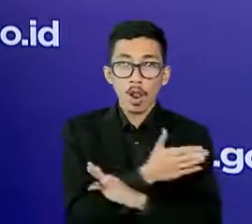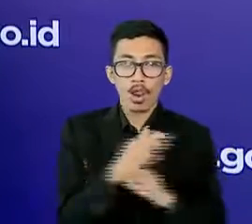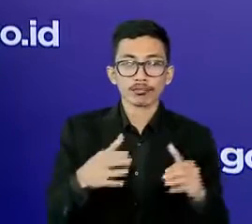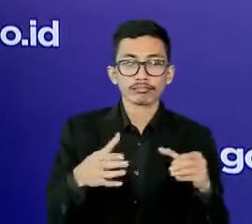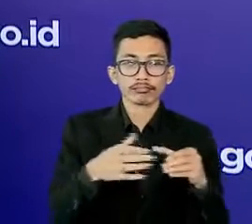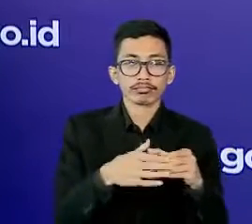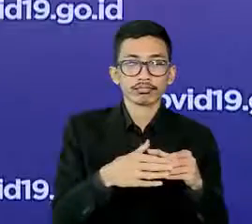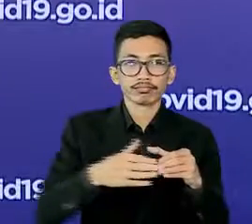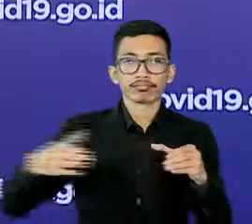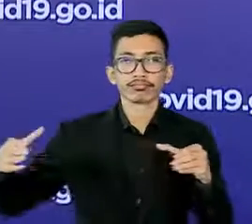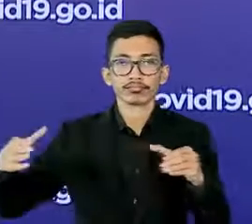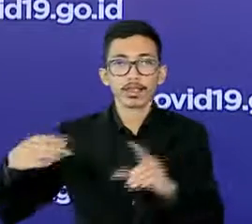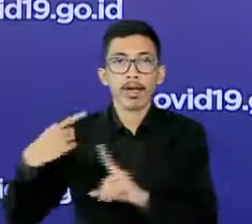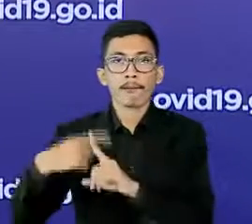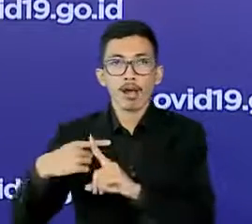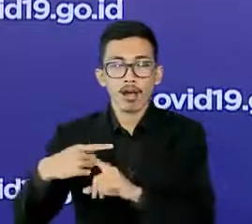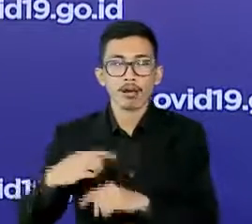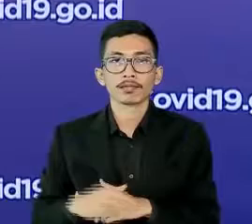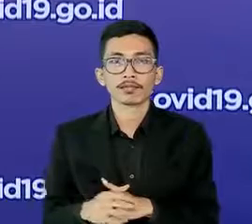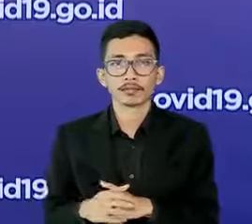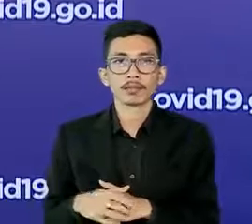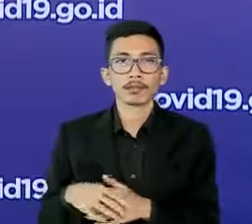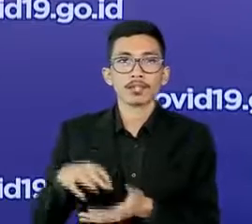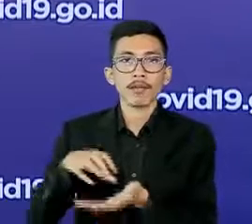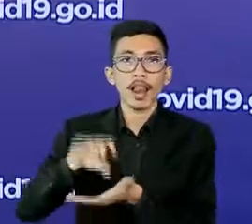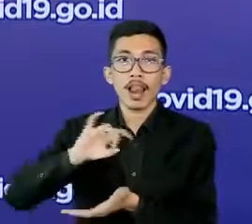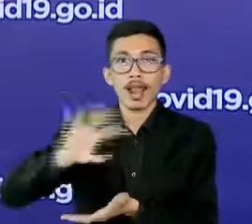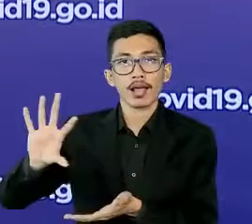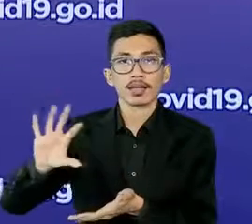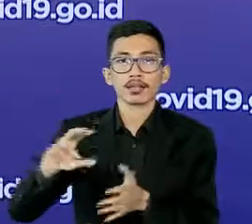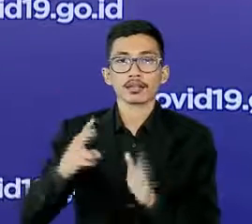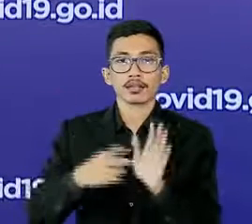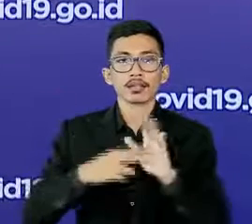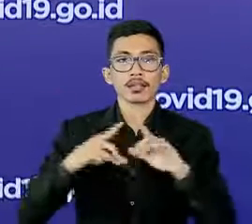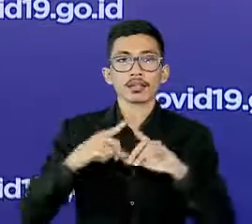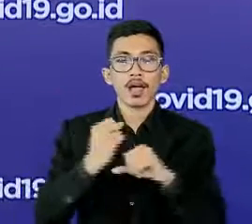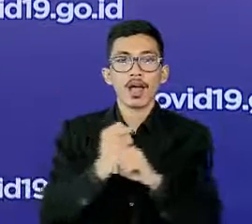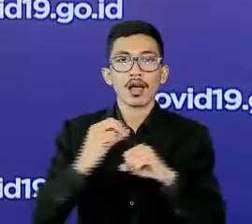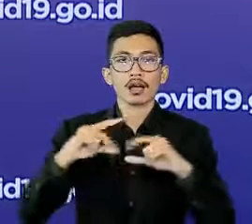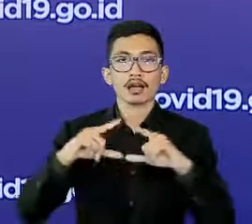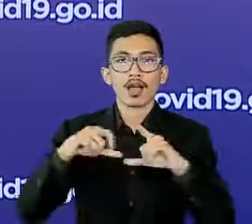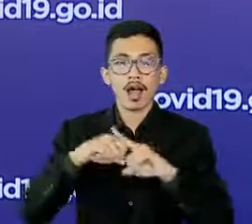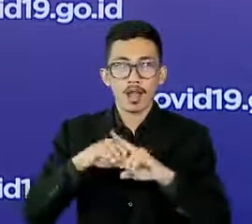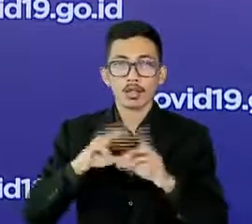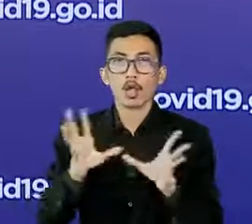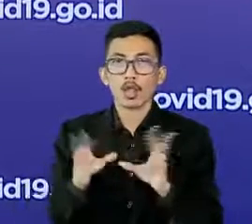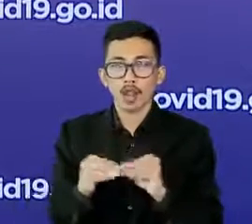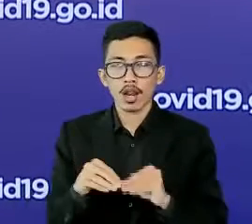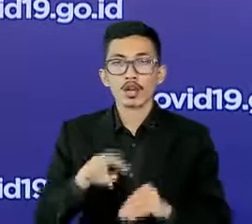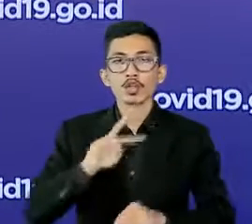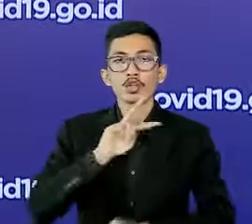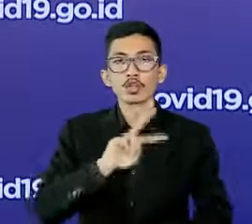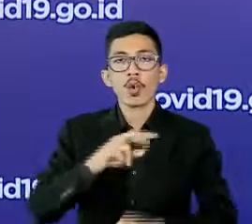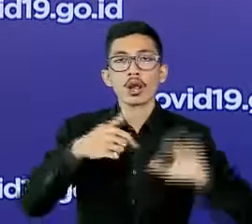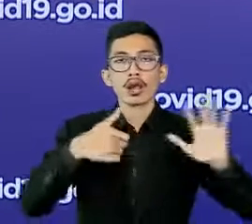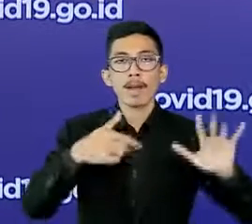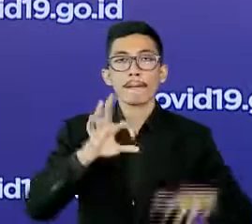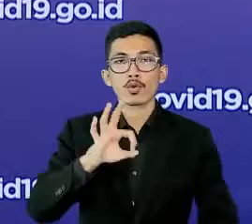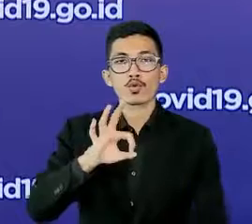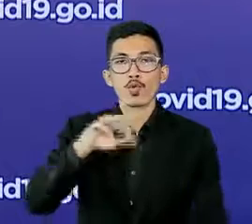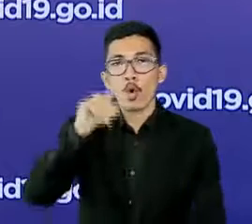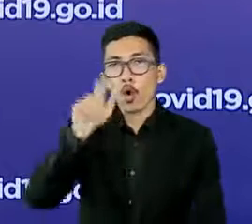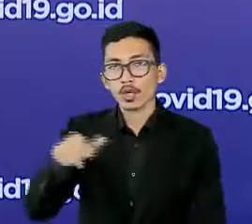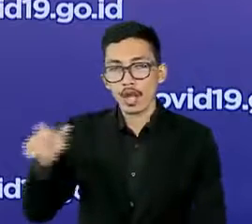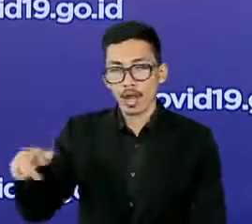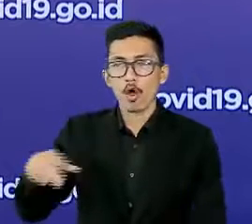eh Nagreg itu baru terisi a260 orang dan masih sangat